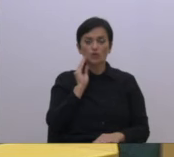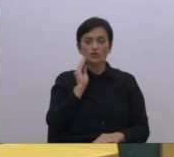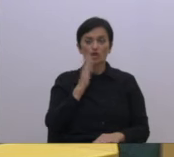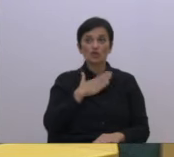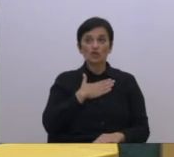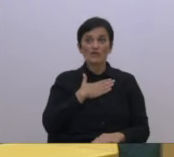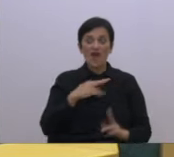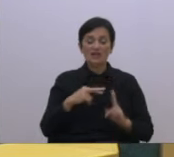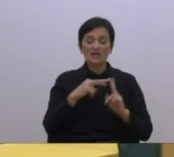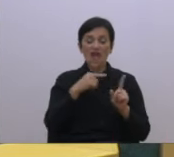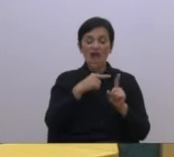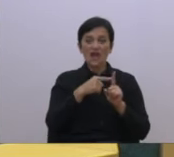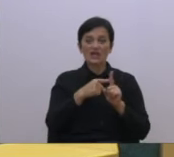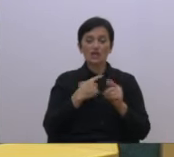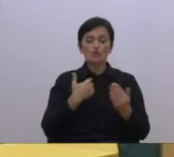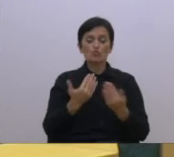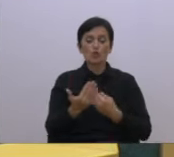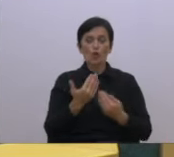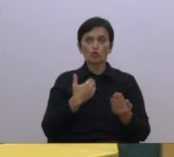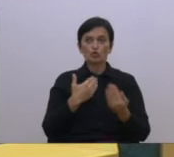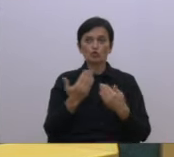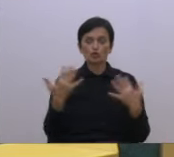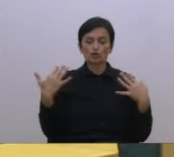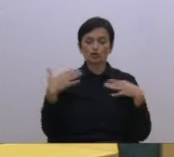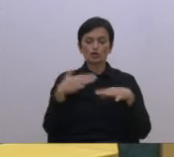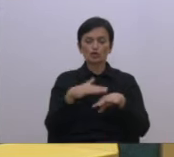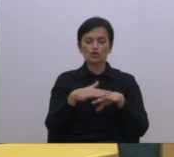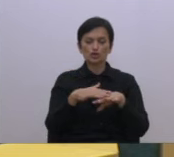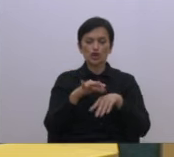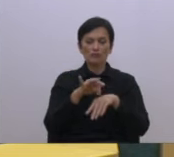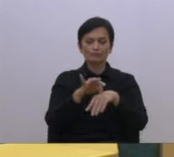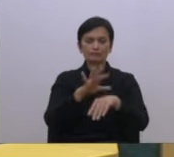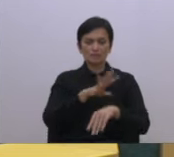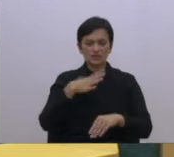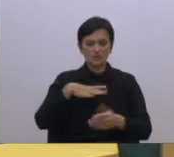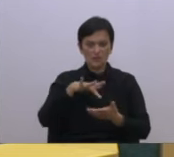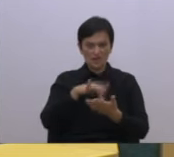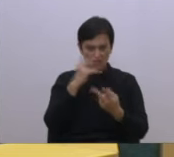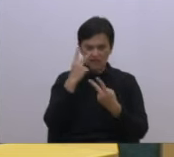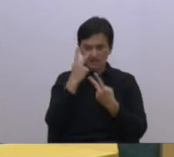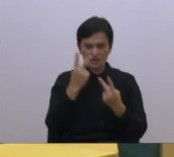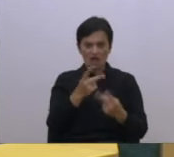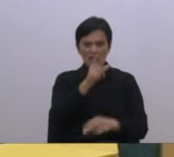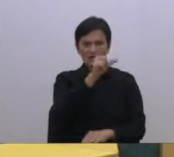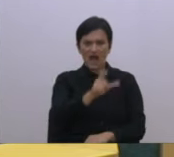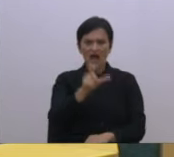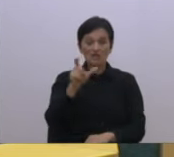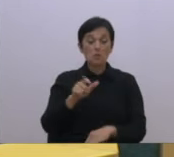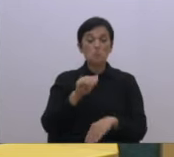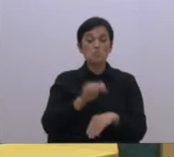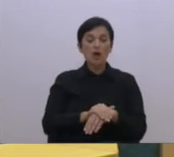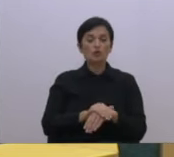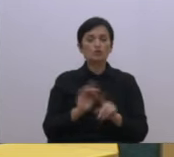ჩვენი ეკლესიის მოწოდებით შეკრება გამართა თბილისში, ნახეთ იქაც თქვენ ადამიანები, რომელმაც